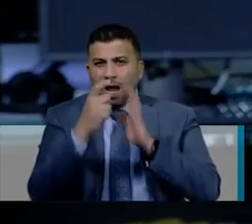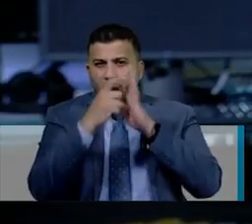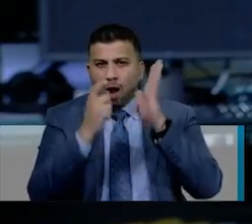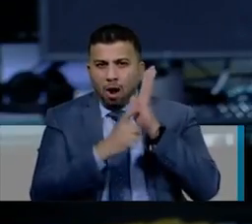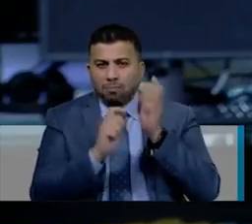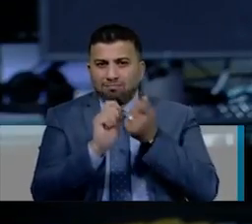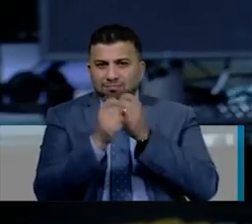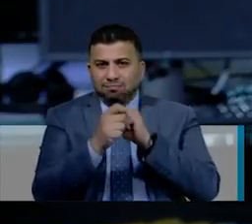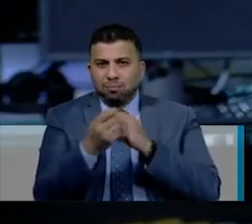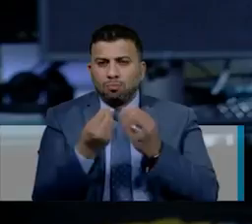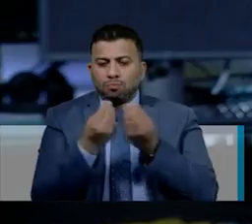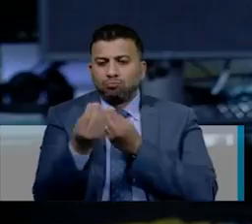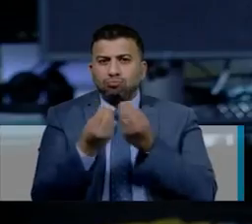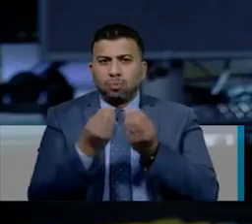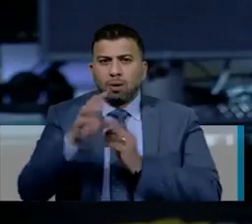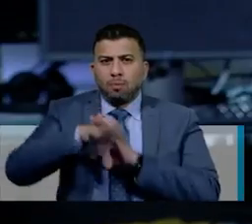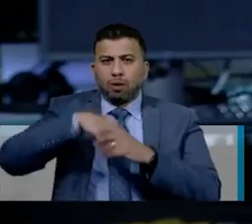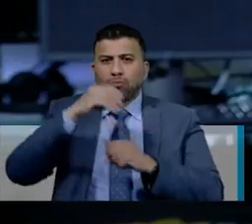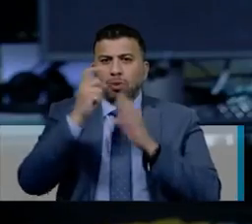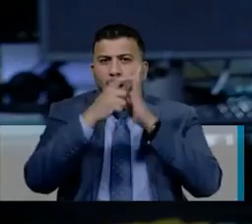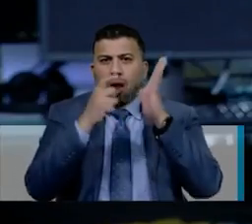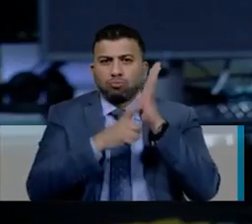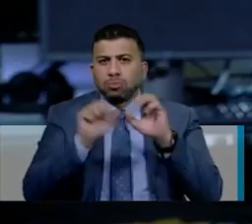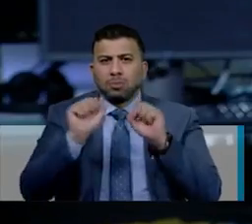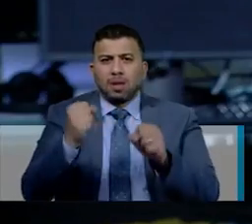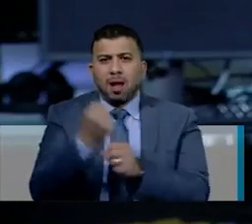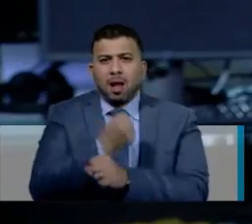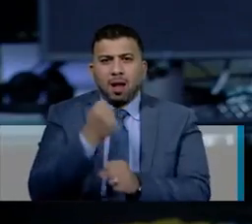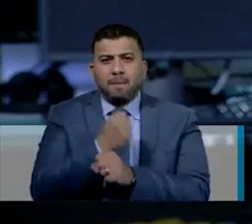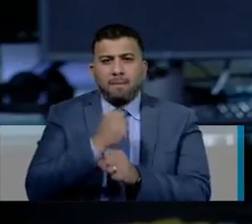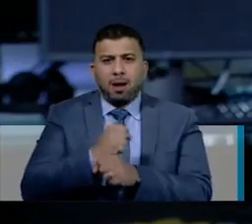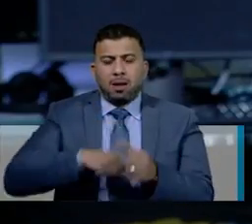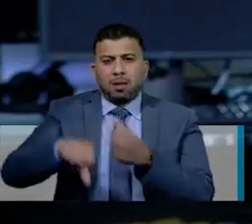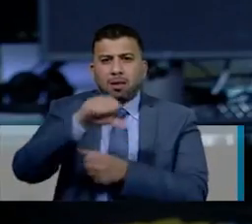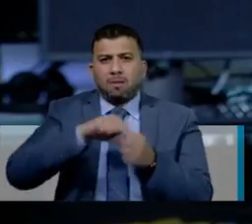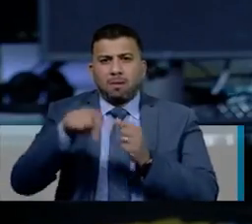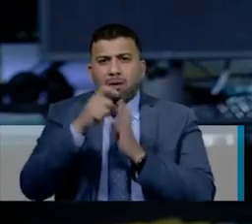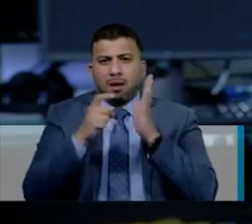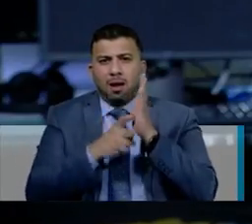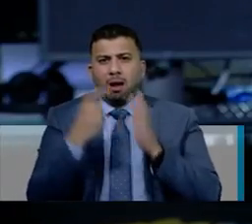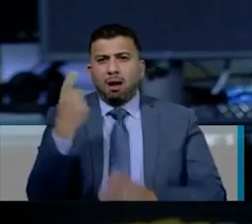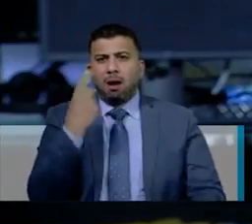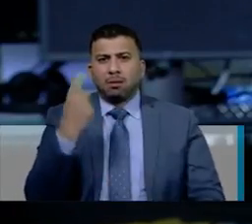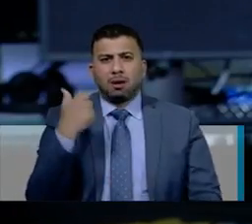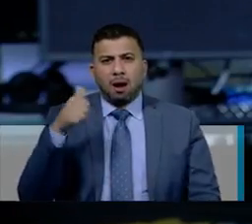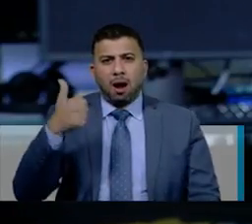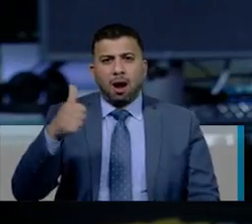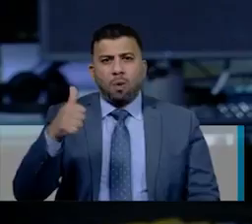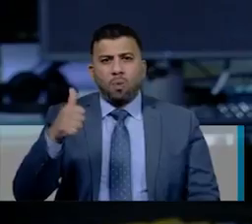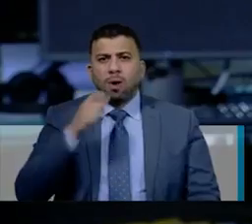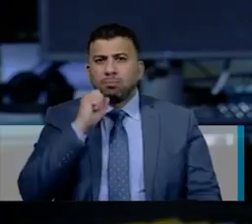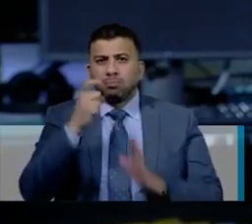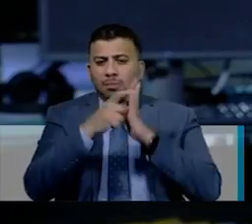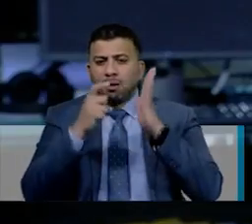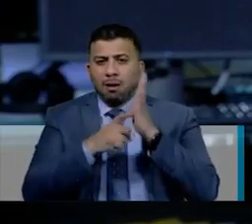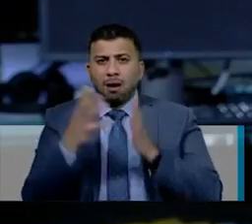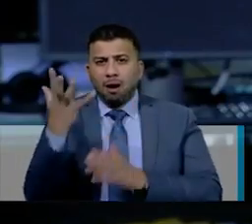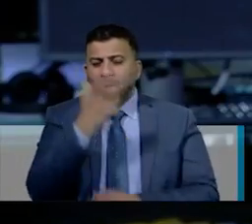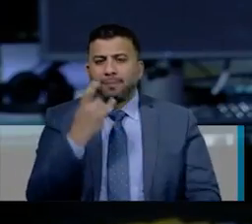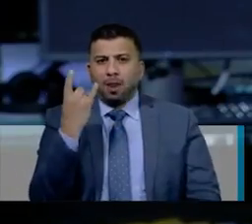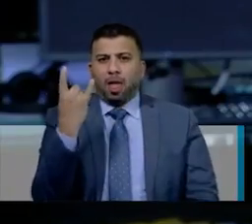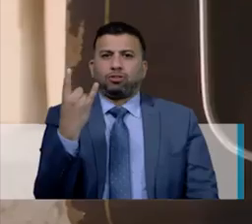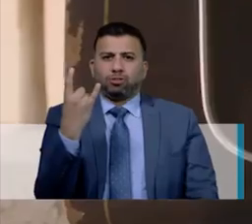عليه إثر مناقشة مشروع القانون ضمن أعمال المجلس لدور الانعقاد العادي الأول من الفصل التشريعي